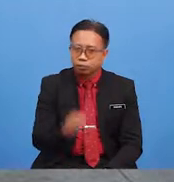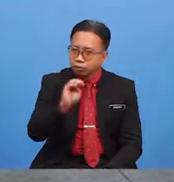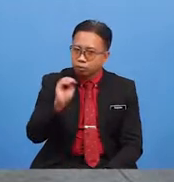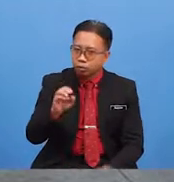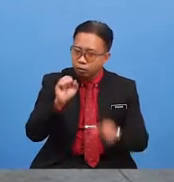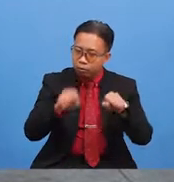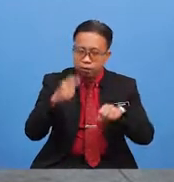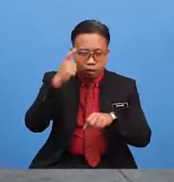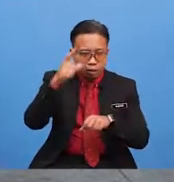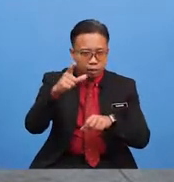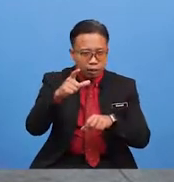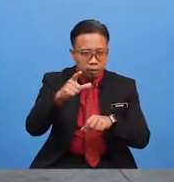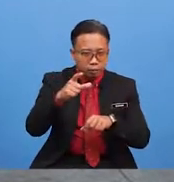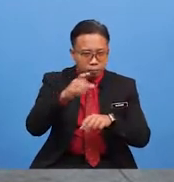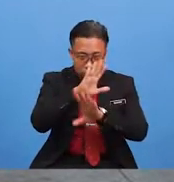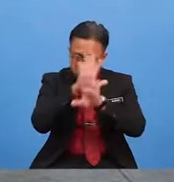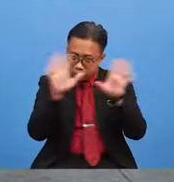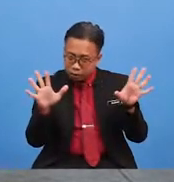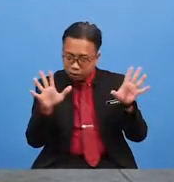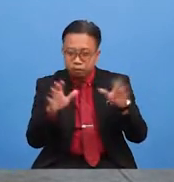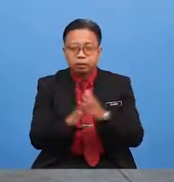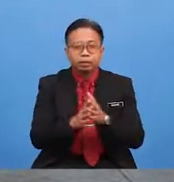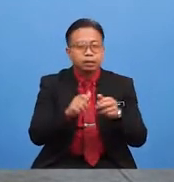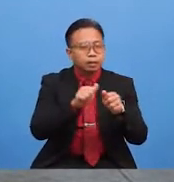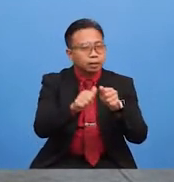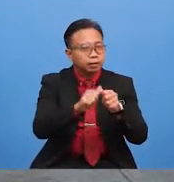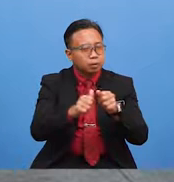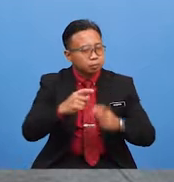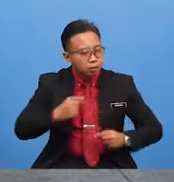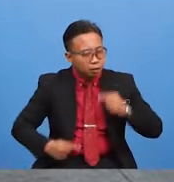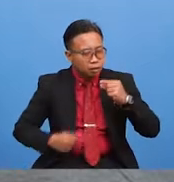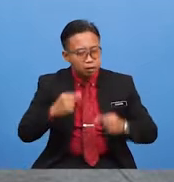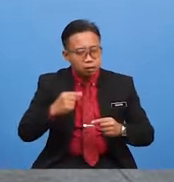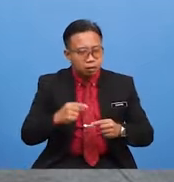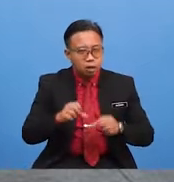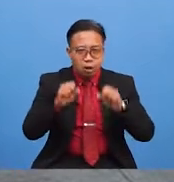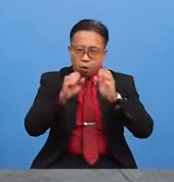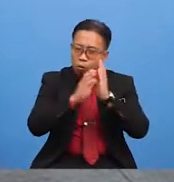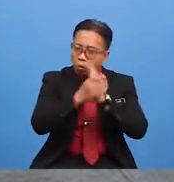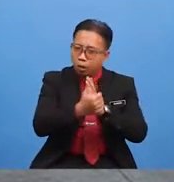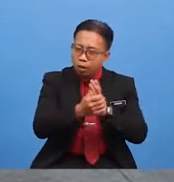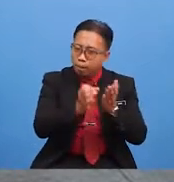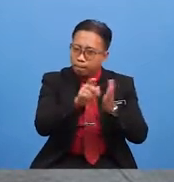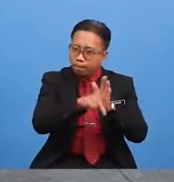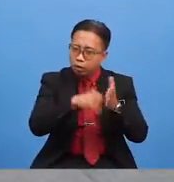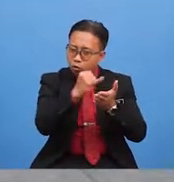Murid-murid boleh lihat secara jelas perbezaan setiap aliran dan gaya oleh pelukis terkenal di barat